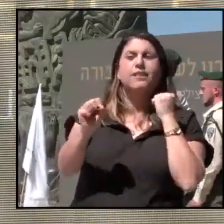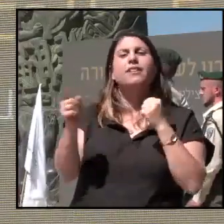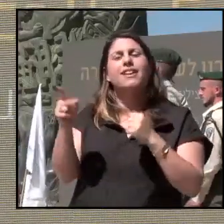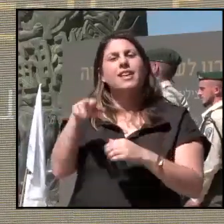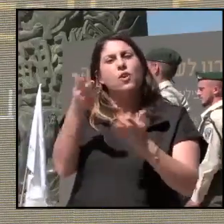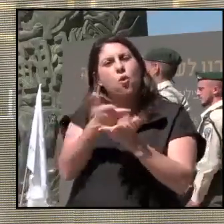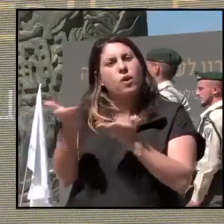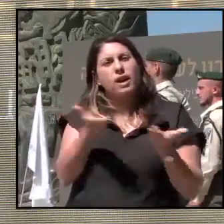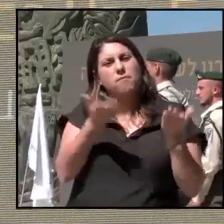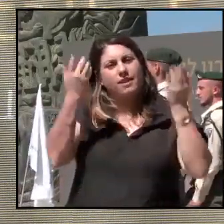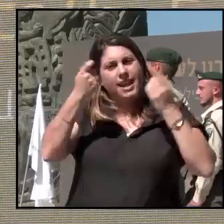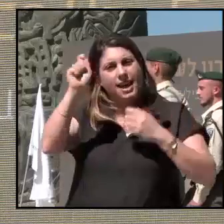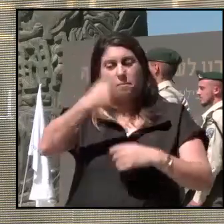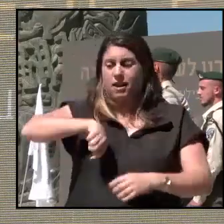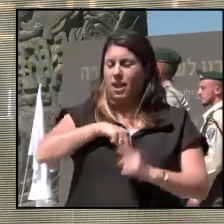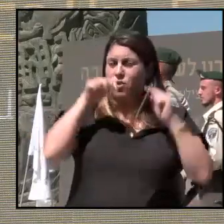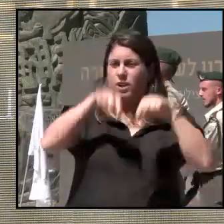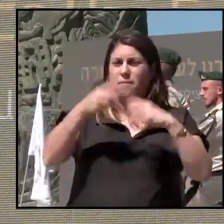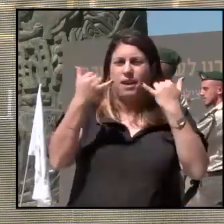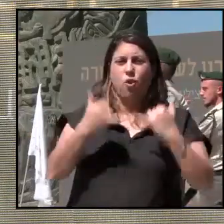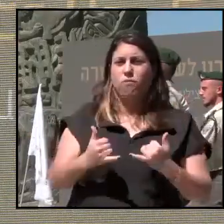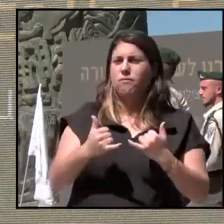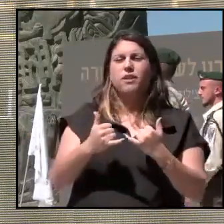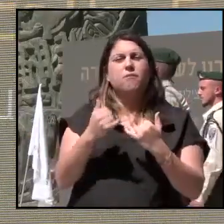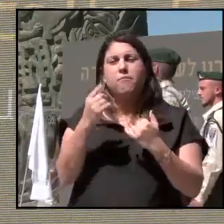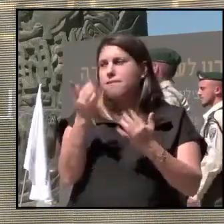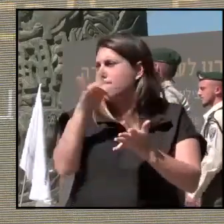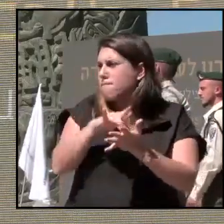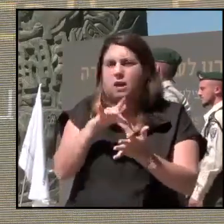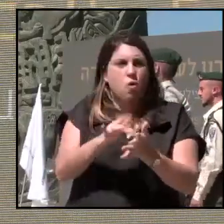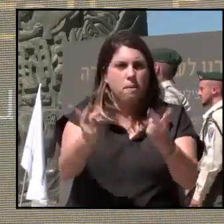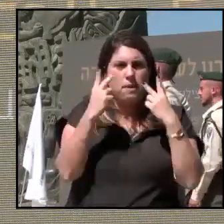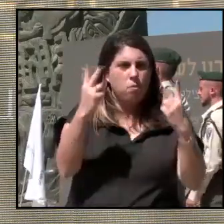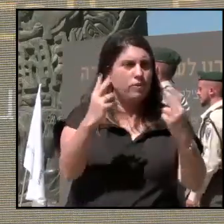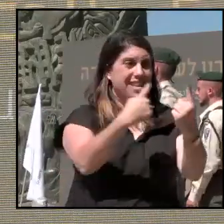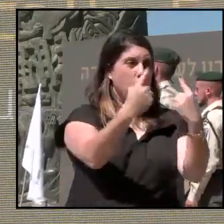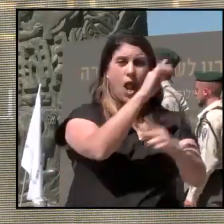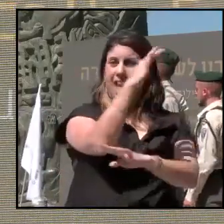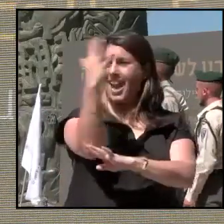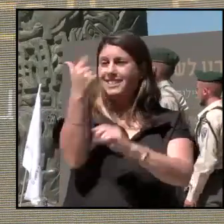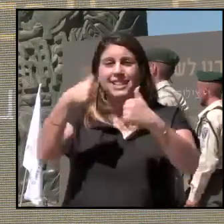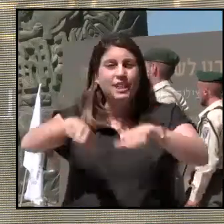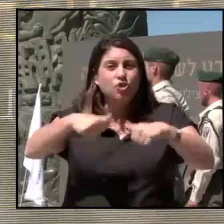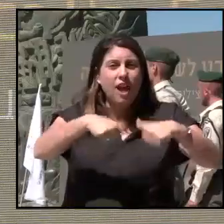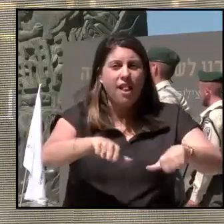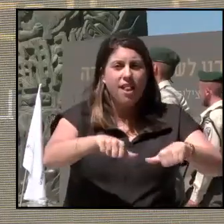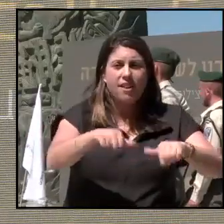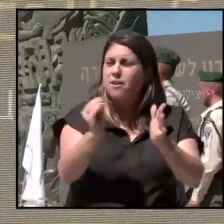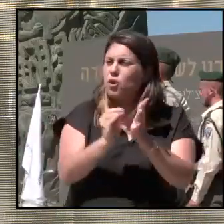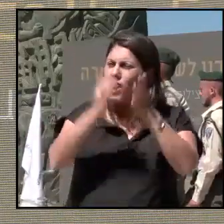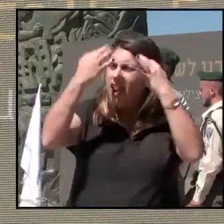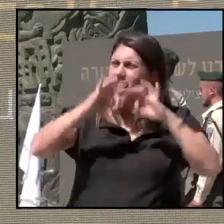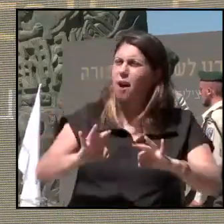guests. We come together today at this significant site where each tree planted honors one of